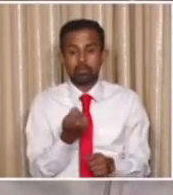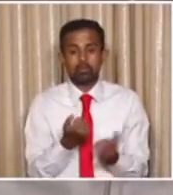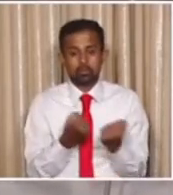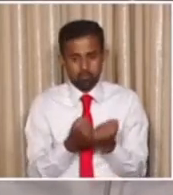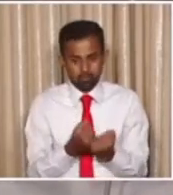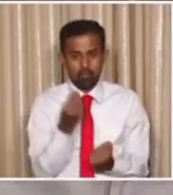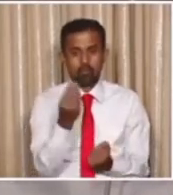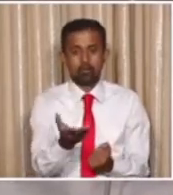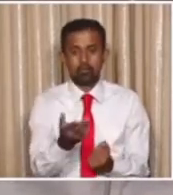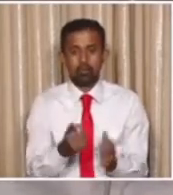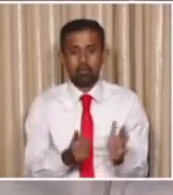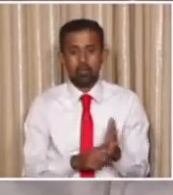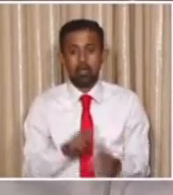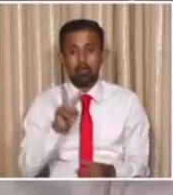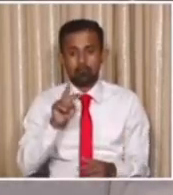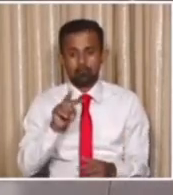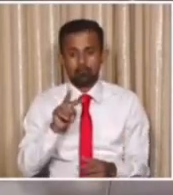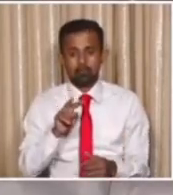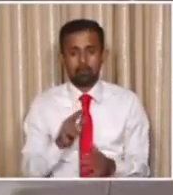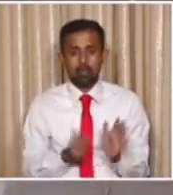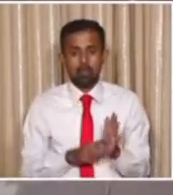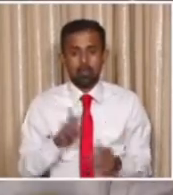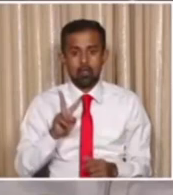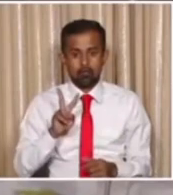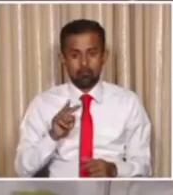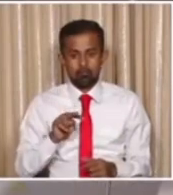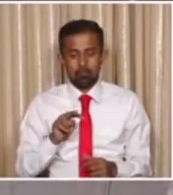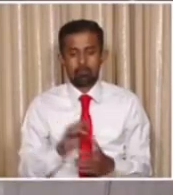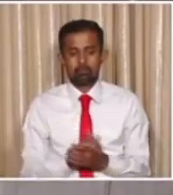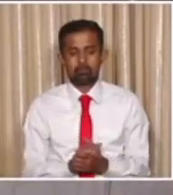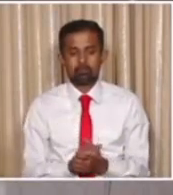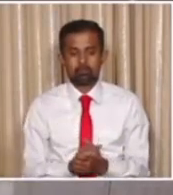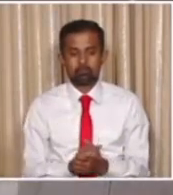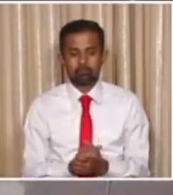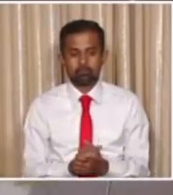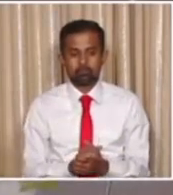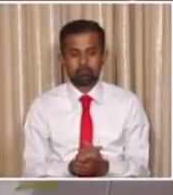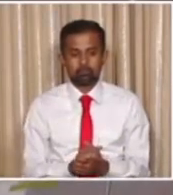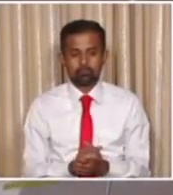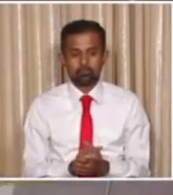දෙනවා. ලක්ෂ 20කට. ඔබතුමා කියන්නේ ලක්ෂ 20කට. ඔව්.